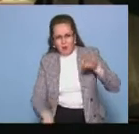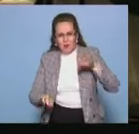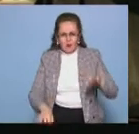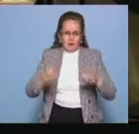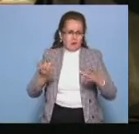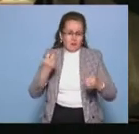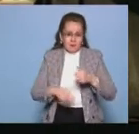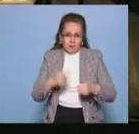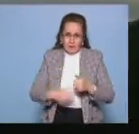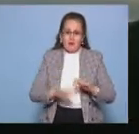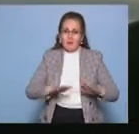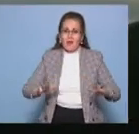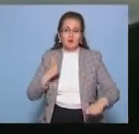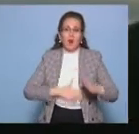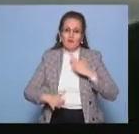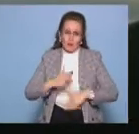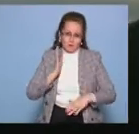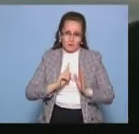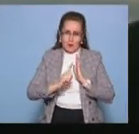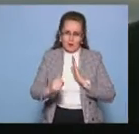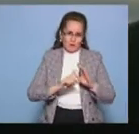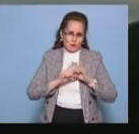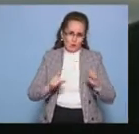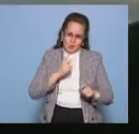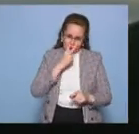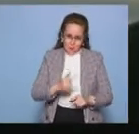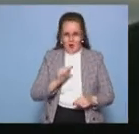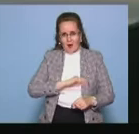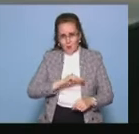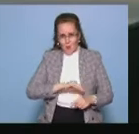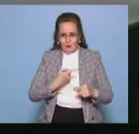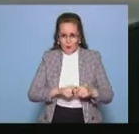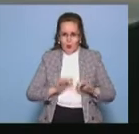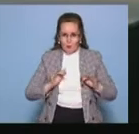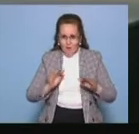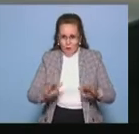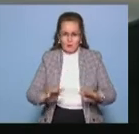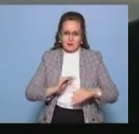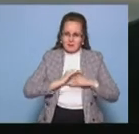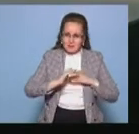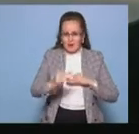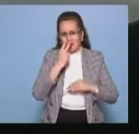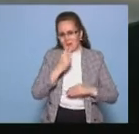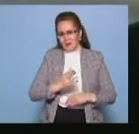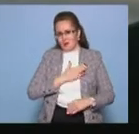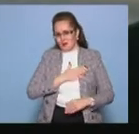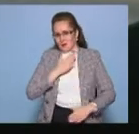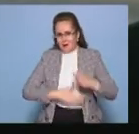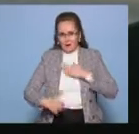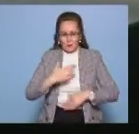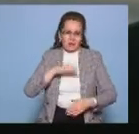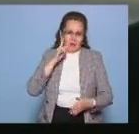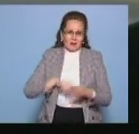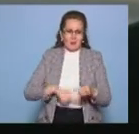очень трудно в школу ходить. С большой радостью смотрим на те работы, которые сейчас здесь проводятся, и надеемся, что это будет